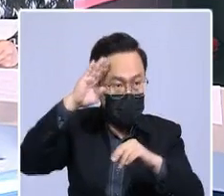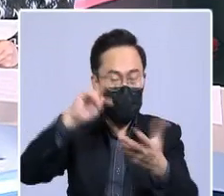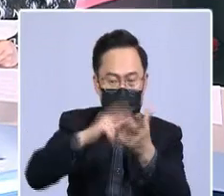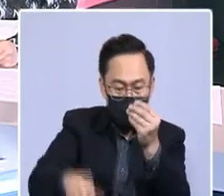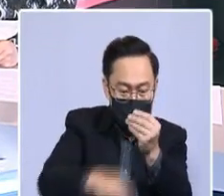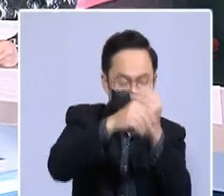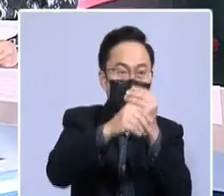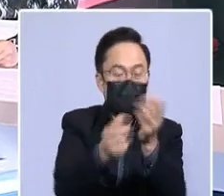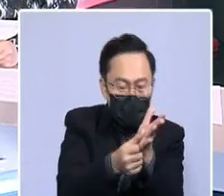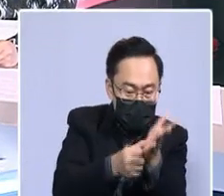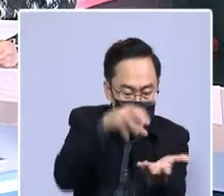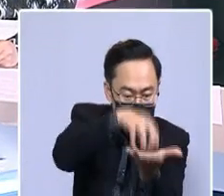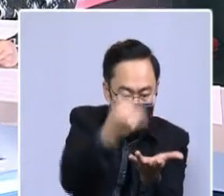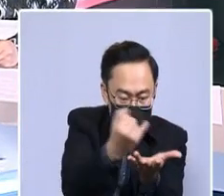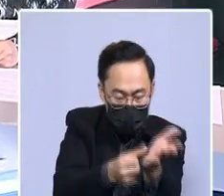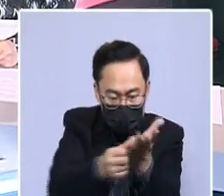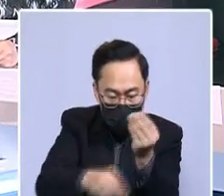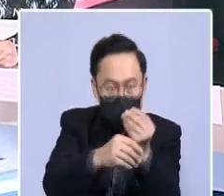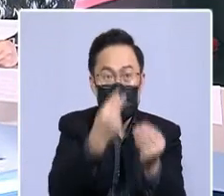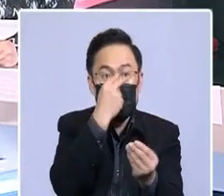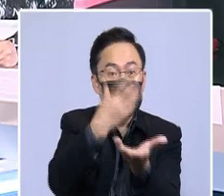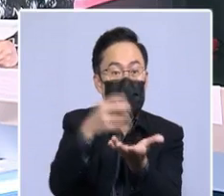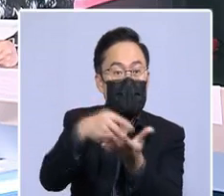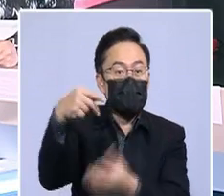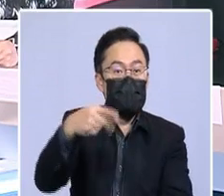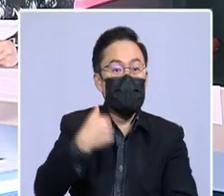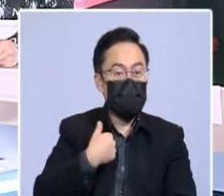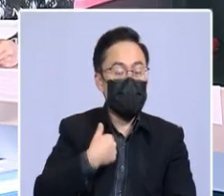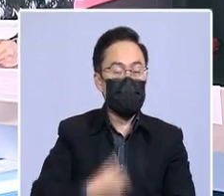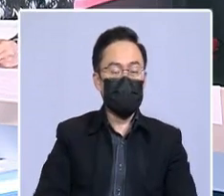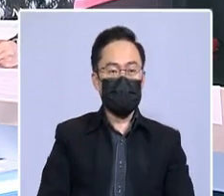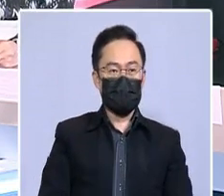างอำนาจบารมีของผู้นำประเทศหรือเปล่าติดตามจากรายงานของคุณสุทธิดาปล้องพุทธาค่ะ